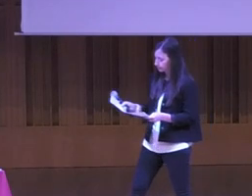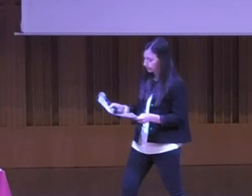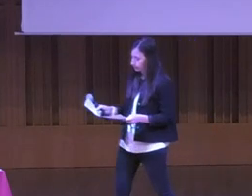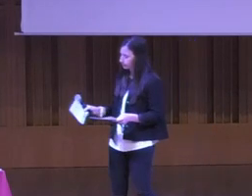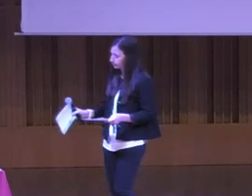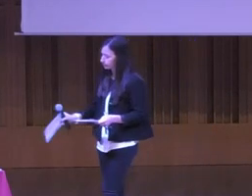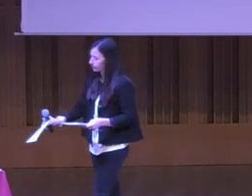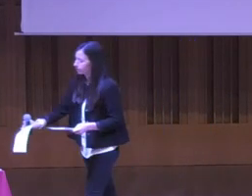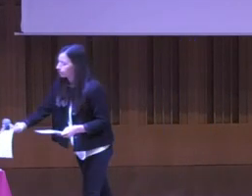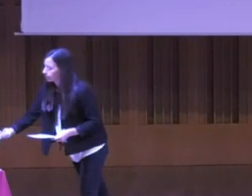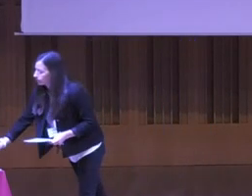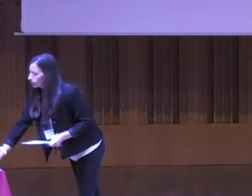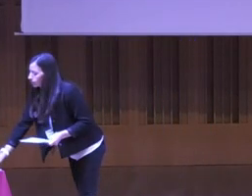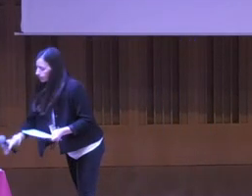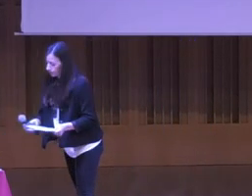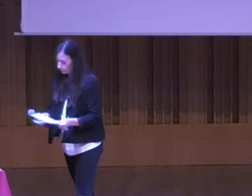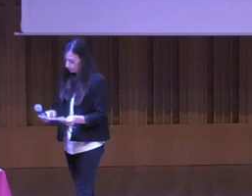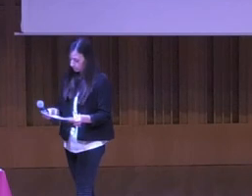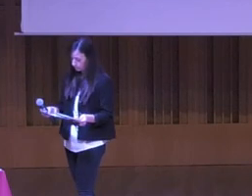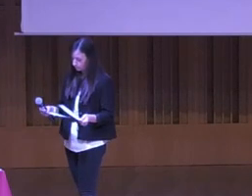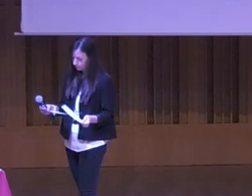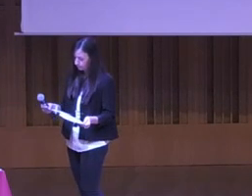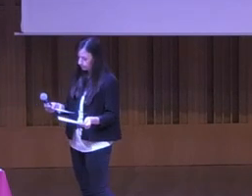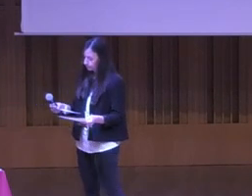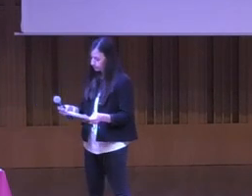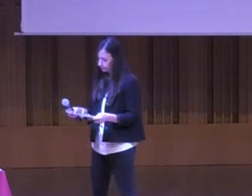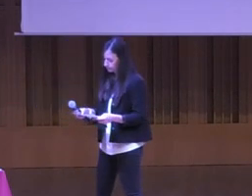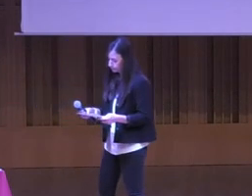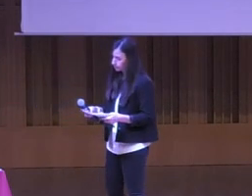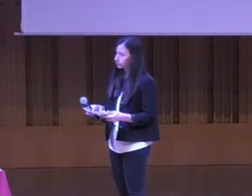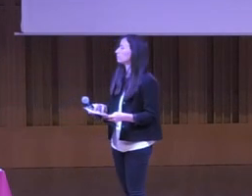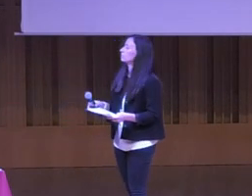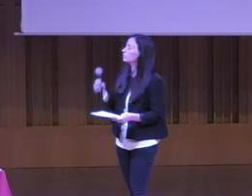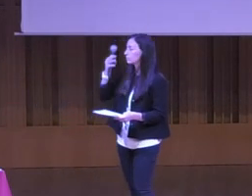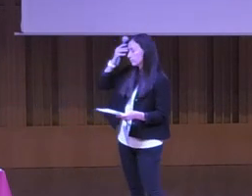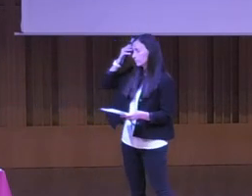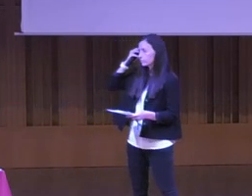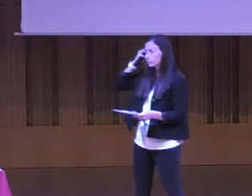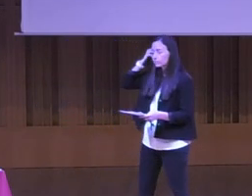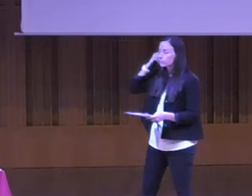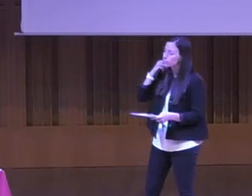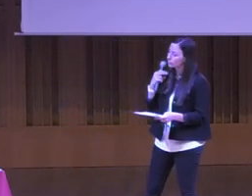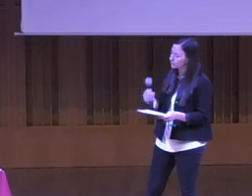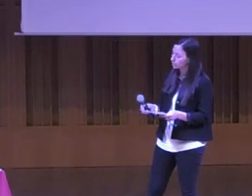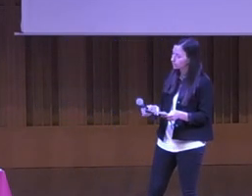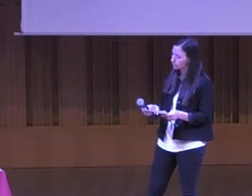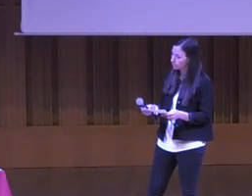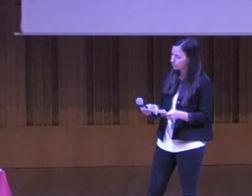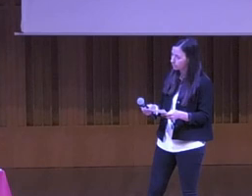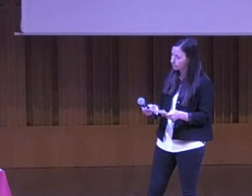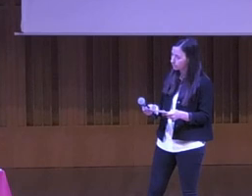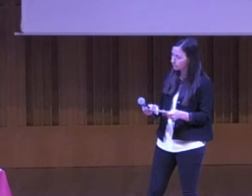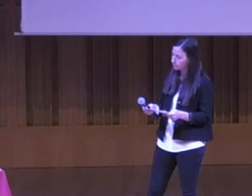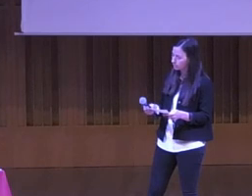d'aquesta consulta, i sí que és cert que també els dos equips finalistes també al final el que faran